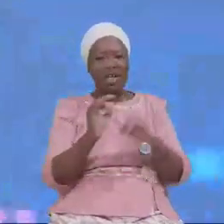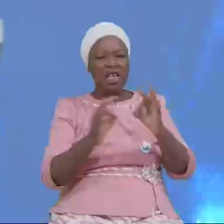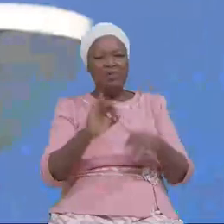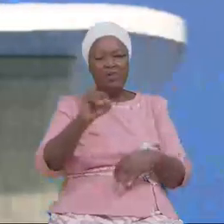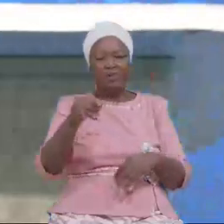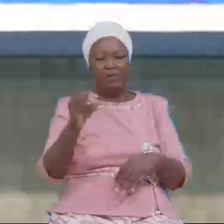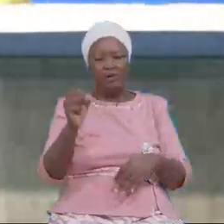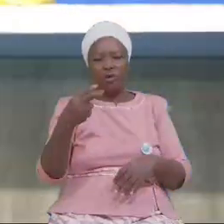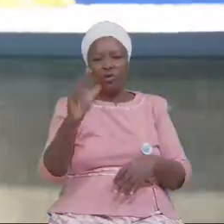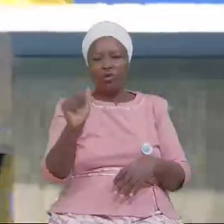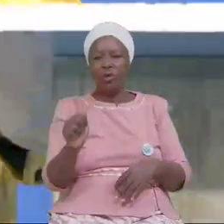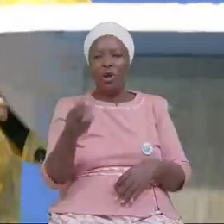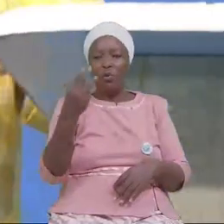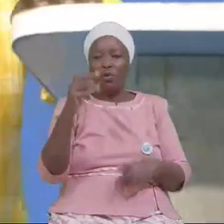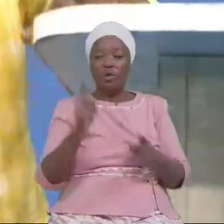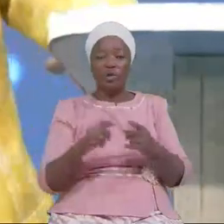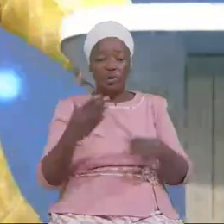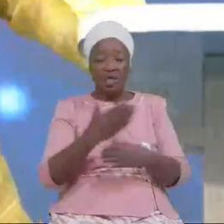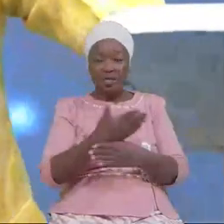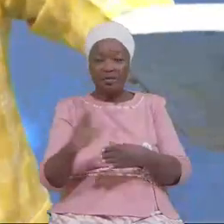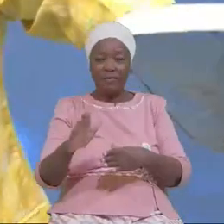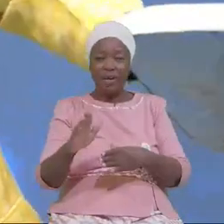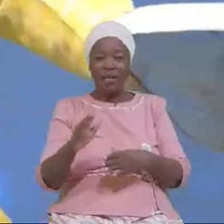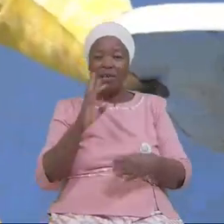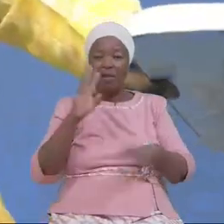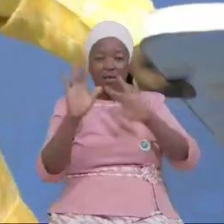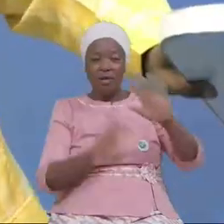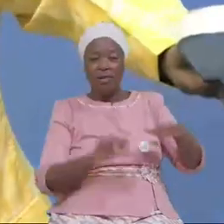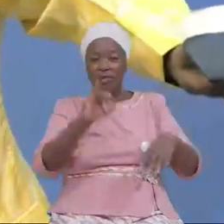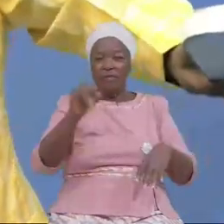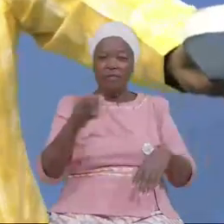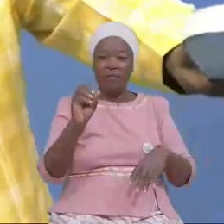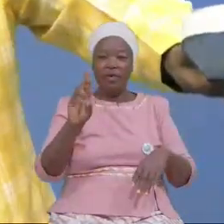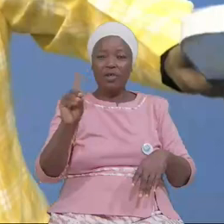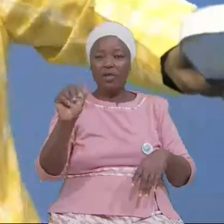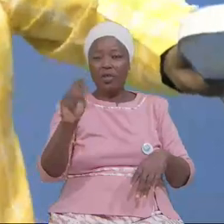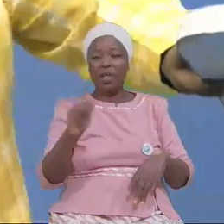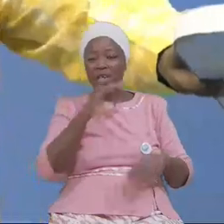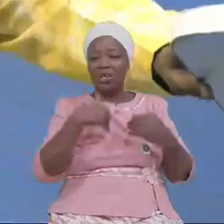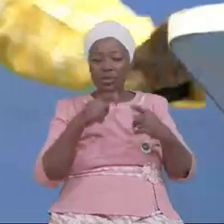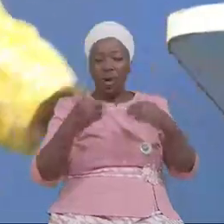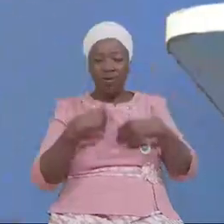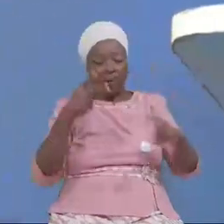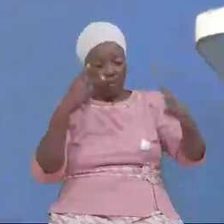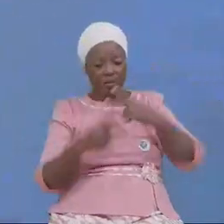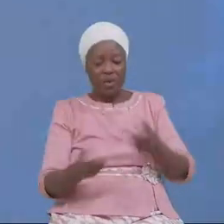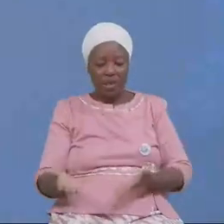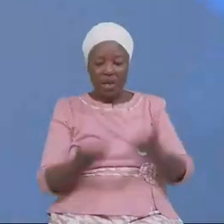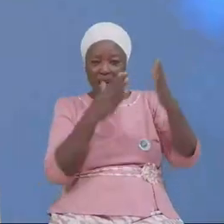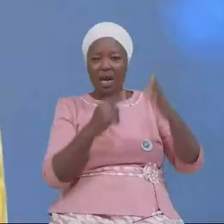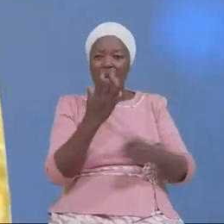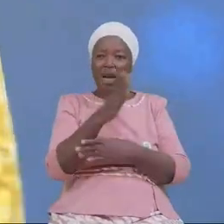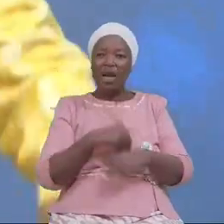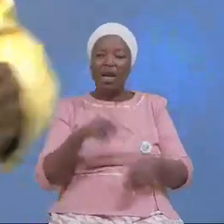une verge dans sa main. Oui, si Josué doit diviser le Jourdain, il faudrait